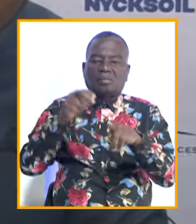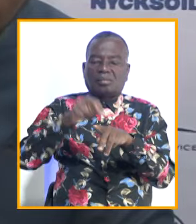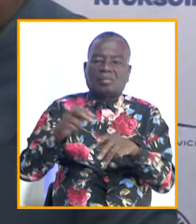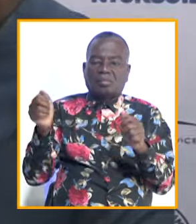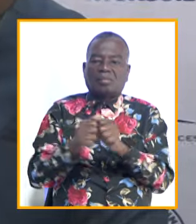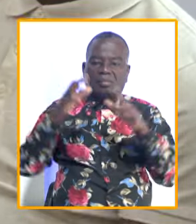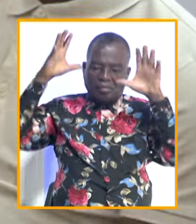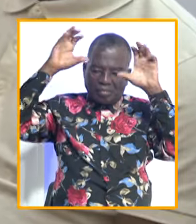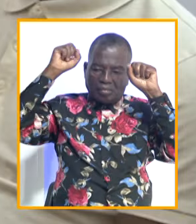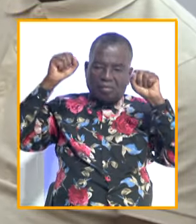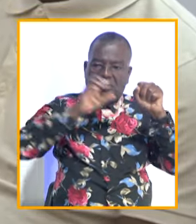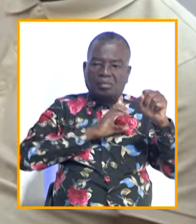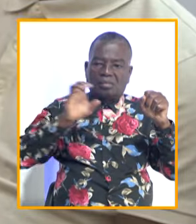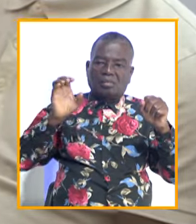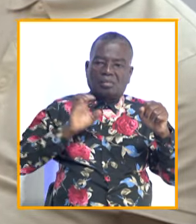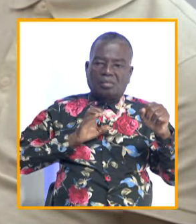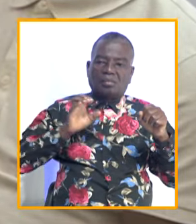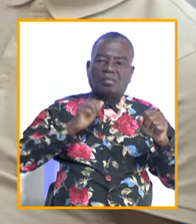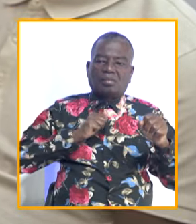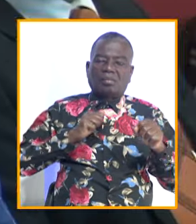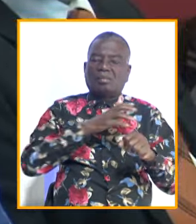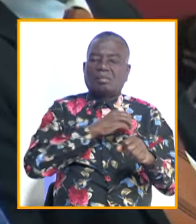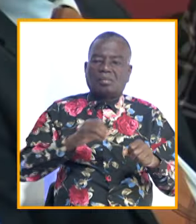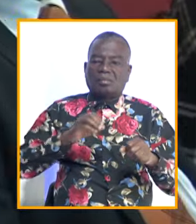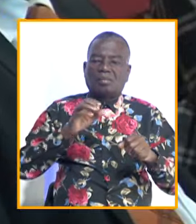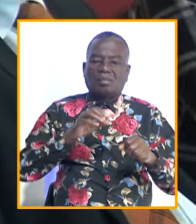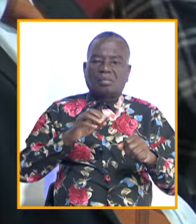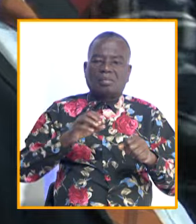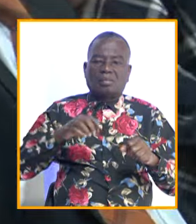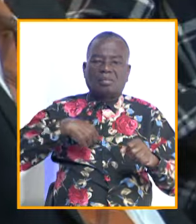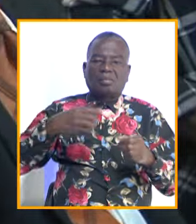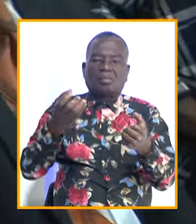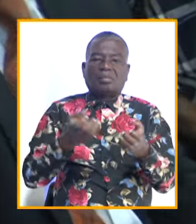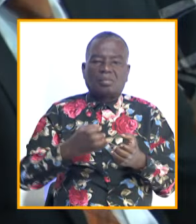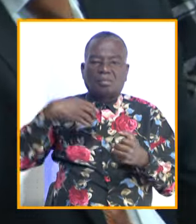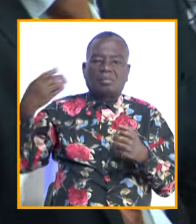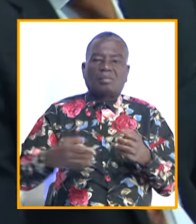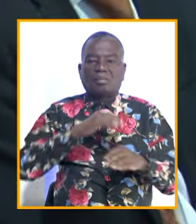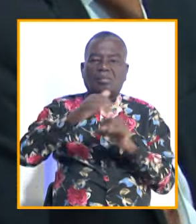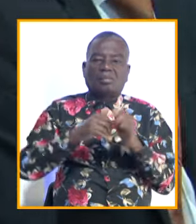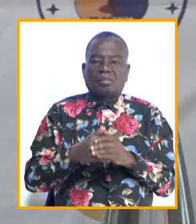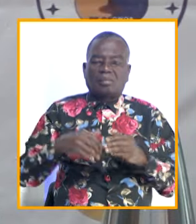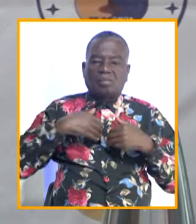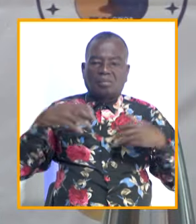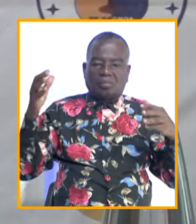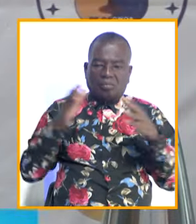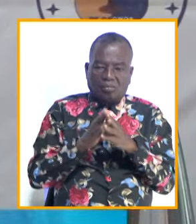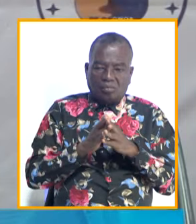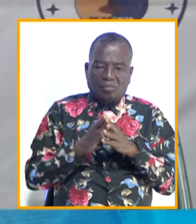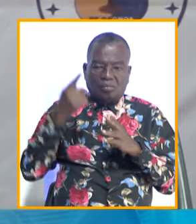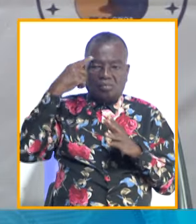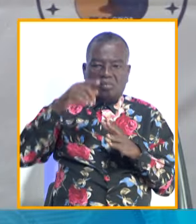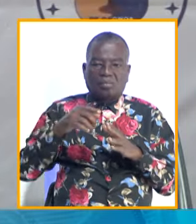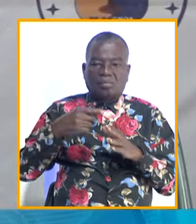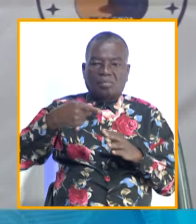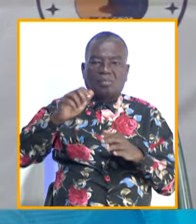avec un président de conseil d'administration et un président délégué. Je vous invite tous à faire front uni pour Gagnoa.